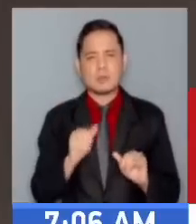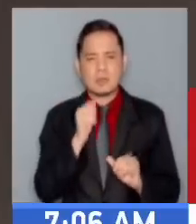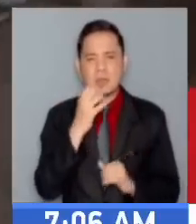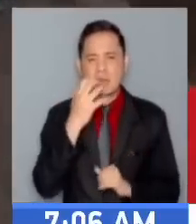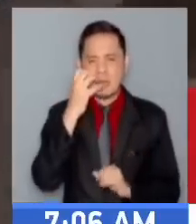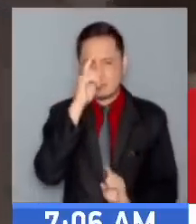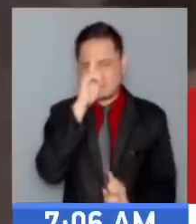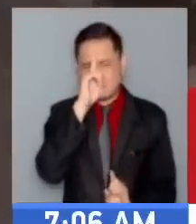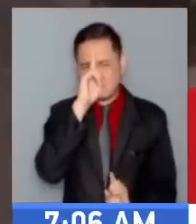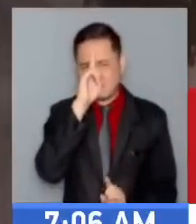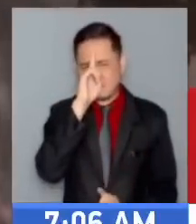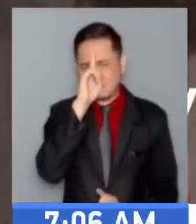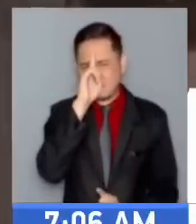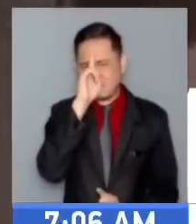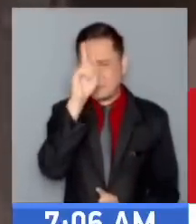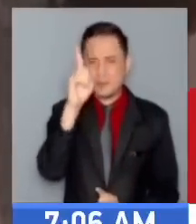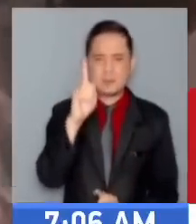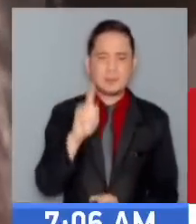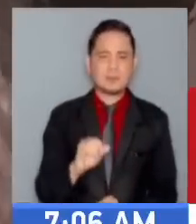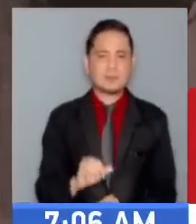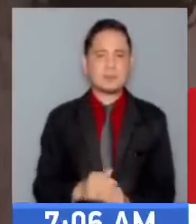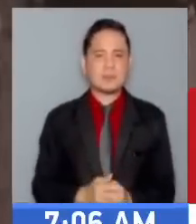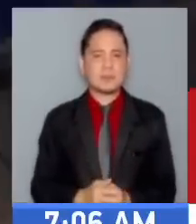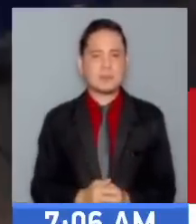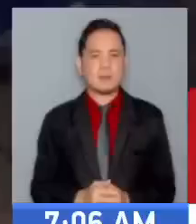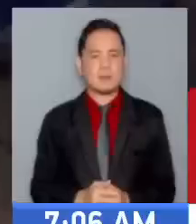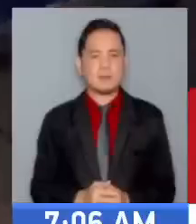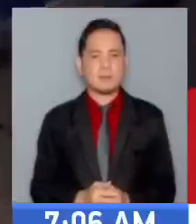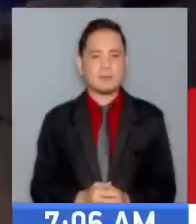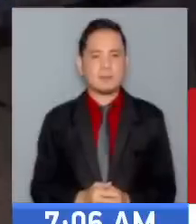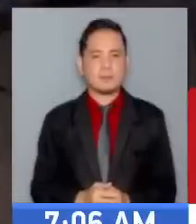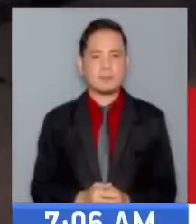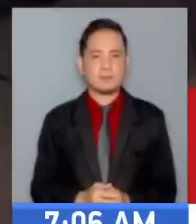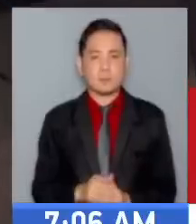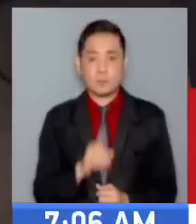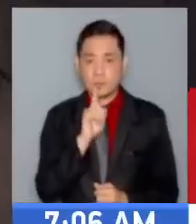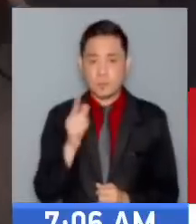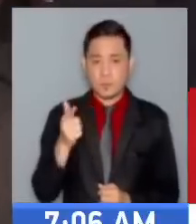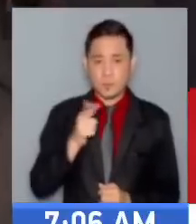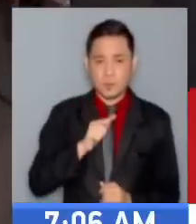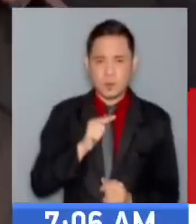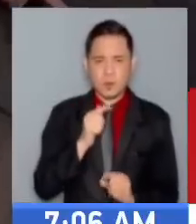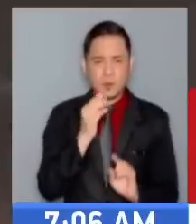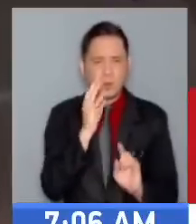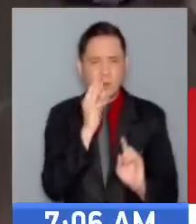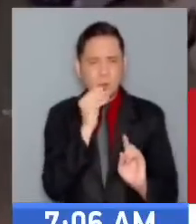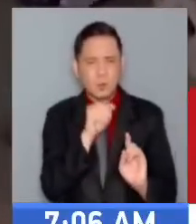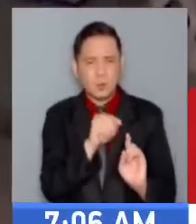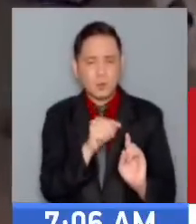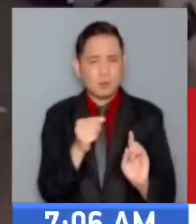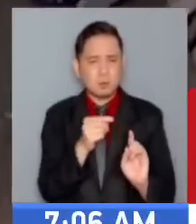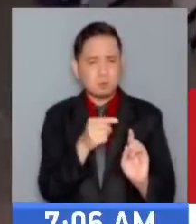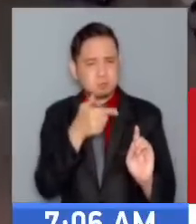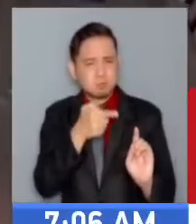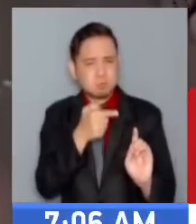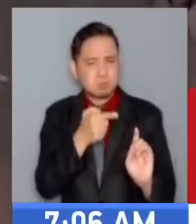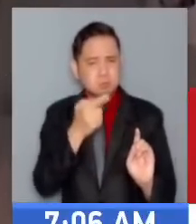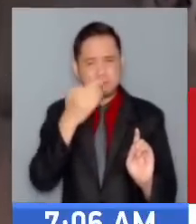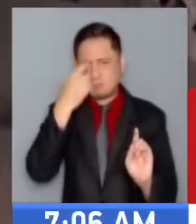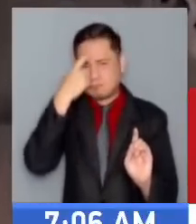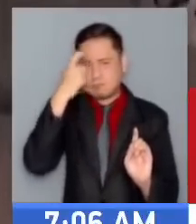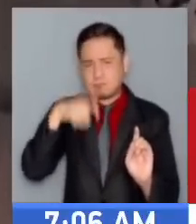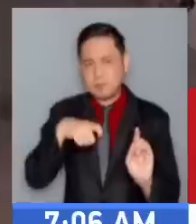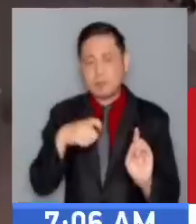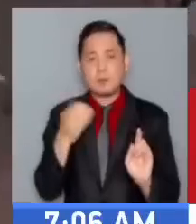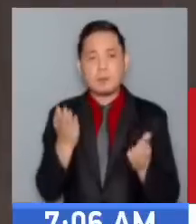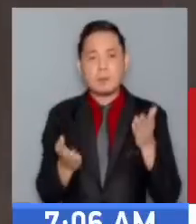galit ako. Hindi maisip ni Leonora kung sino ang gagawa nito sa kanyang asawa. Maaari raw na may kinalaman ito sa kanilang negosyo